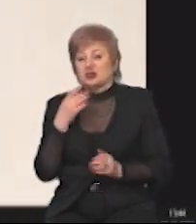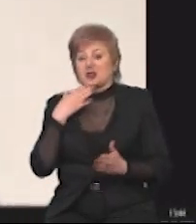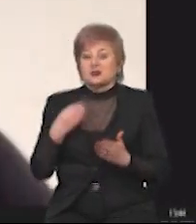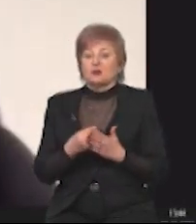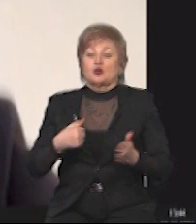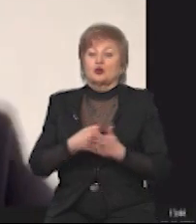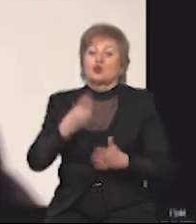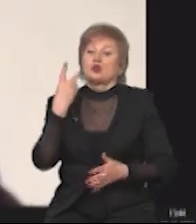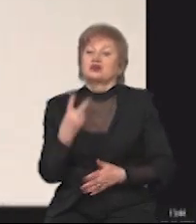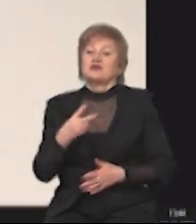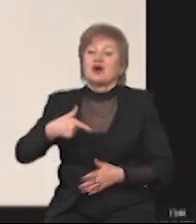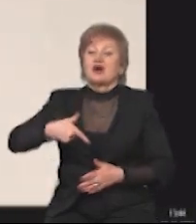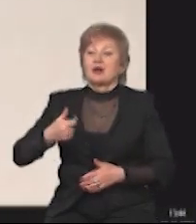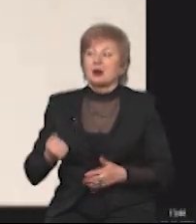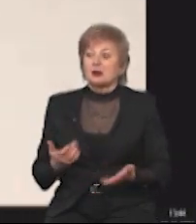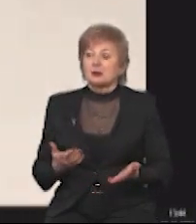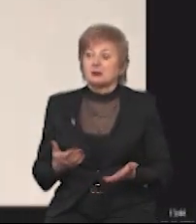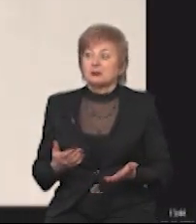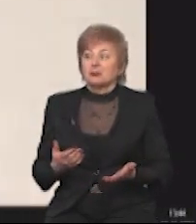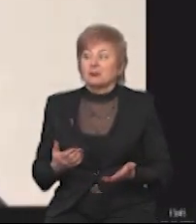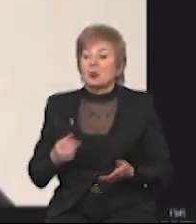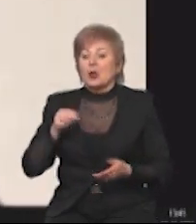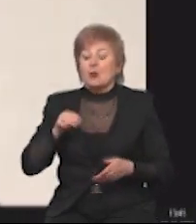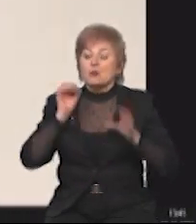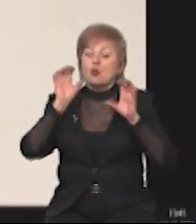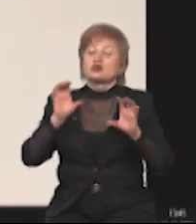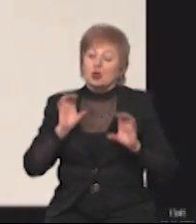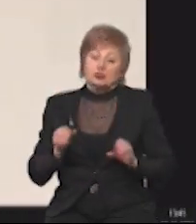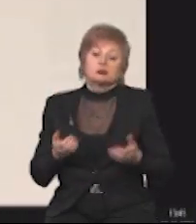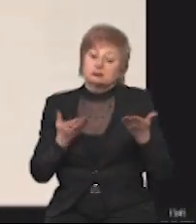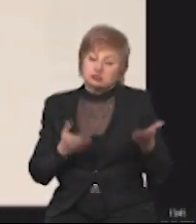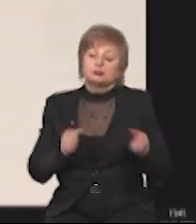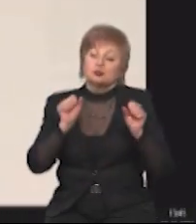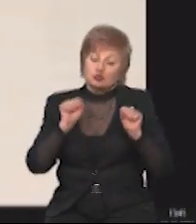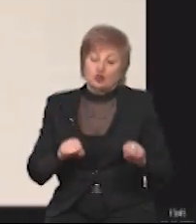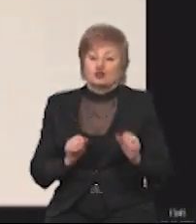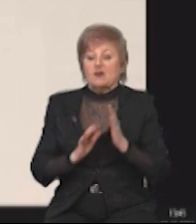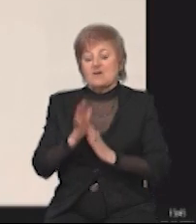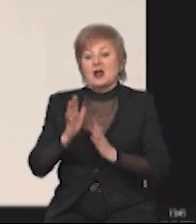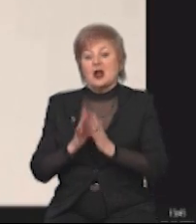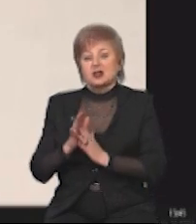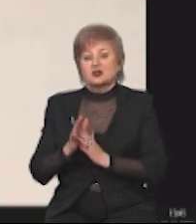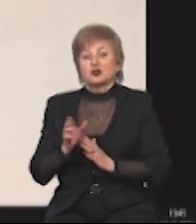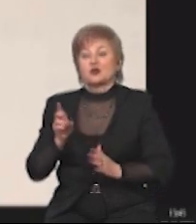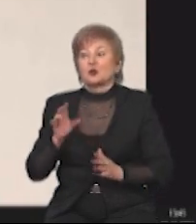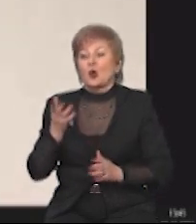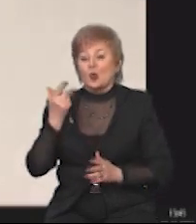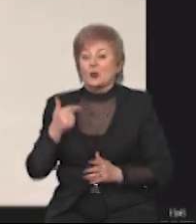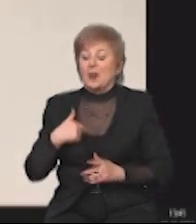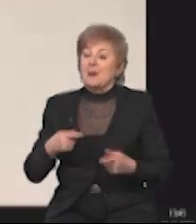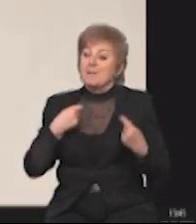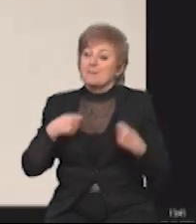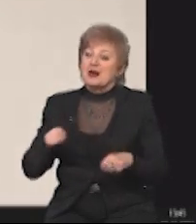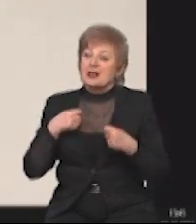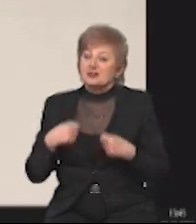гектар, то есть это в законе все по закону возможно, все приемлемо, но когда мы продаем свой продукт, вот